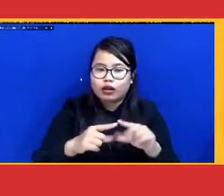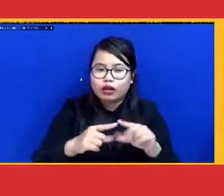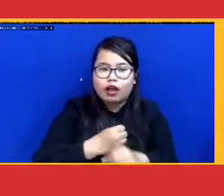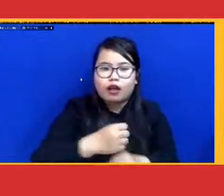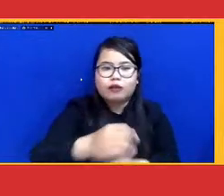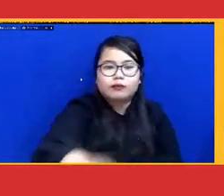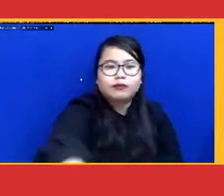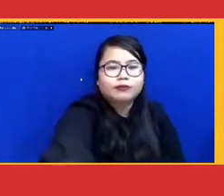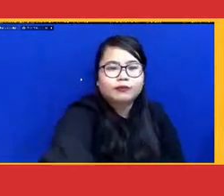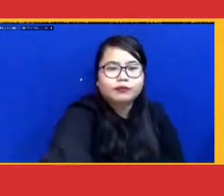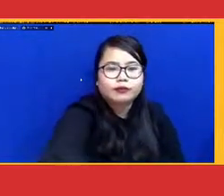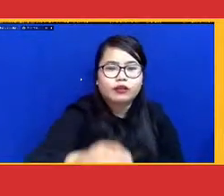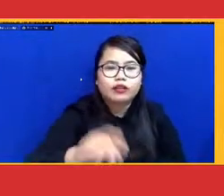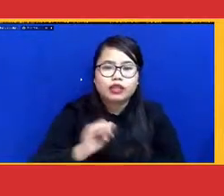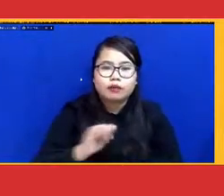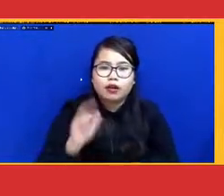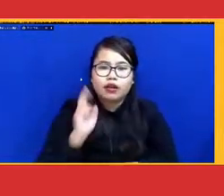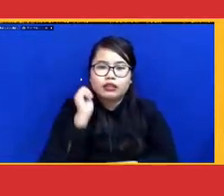Ibu